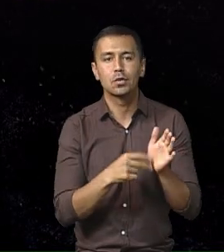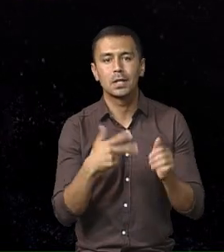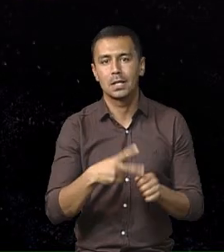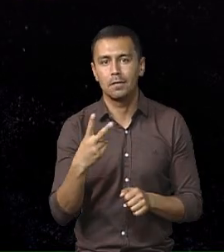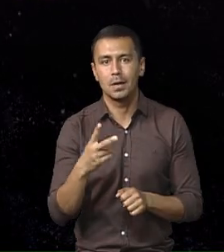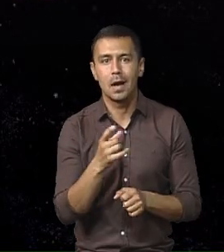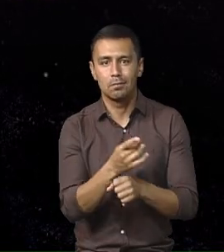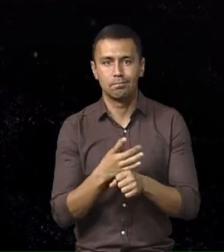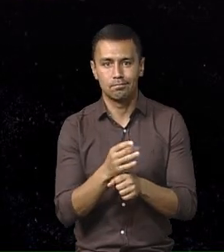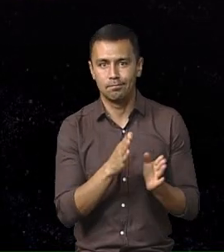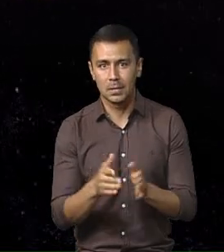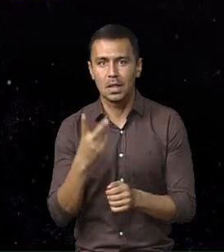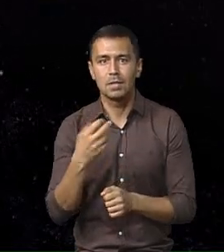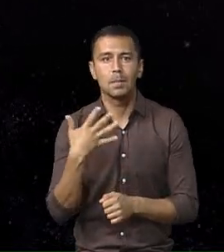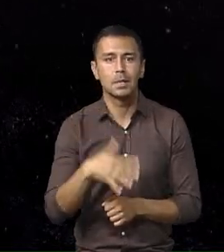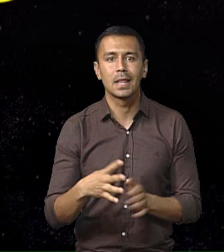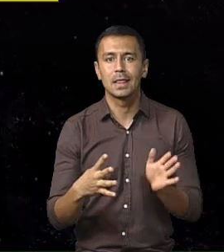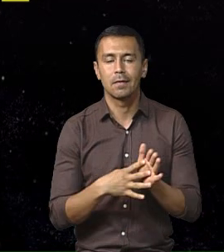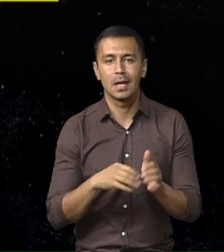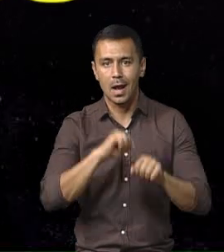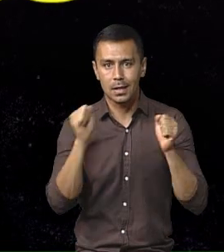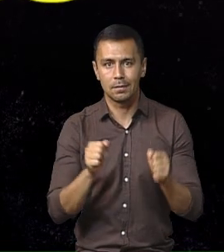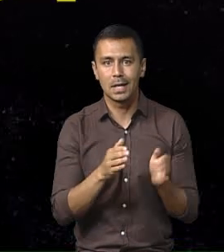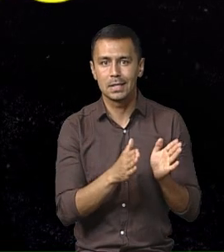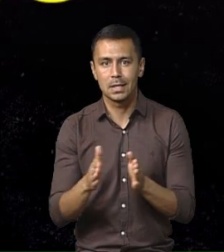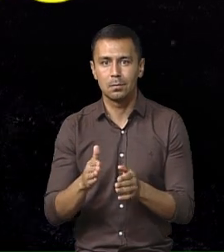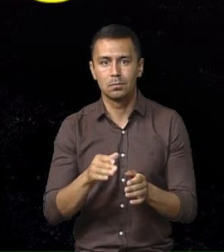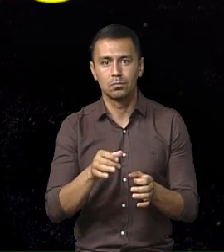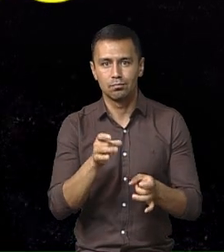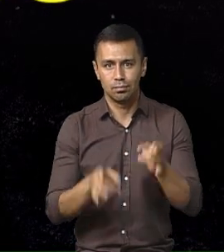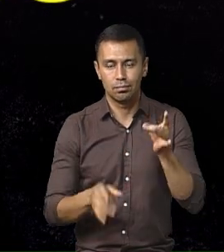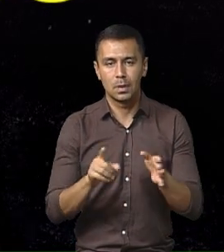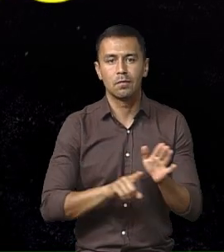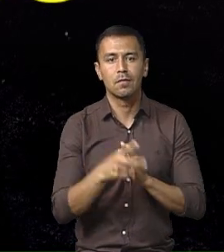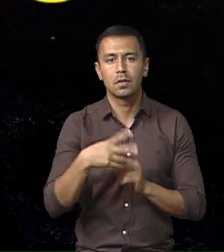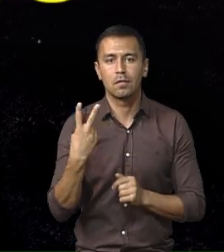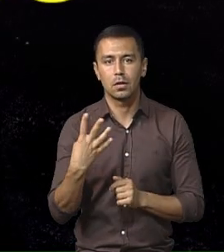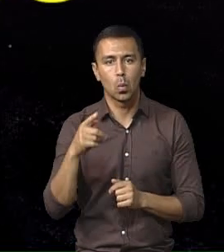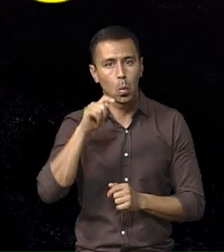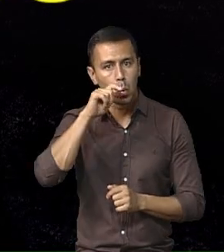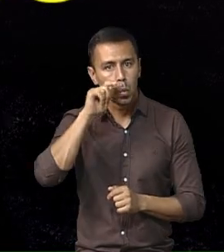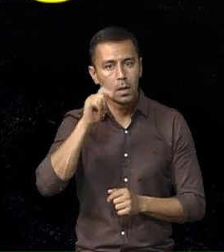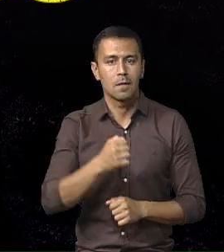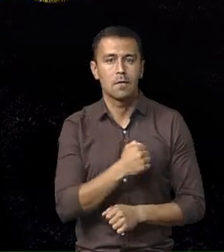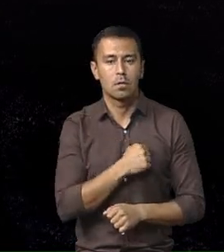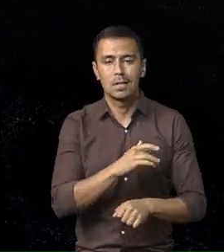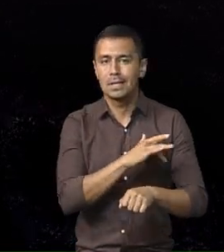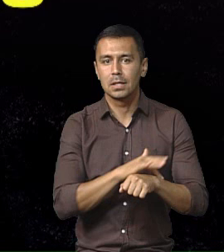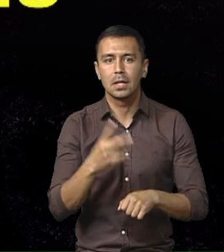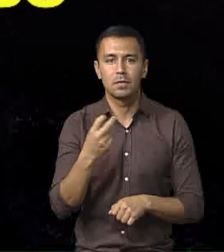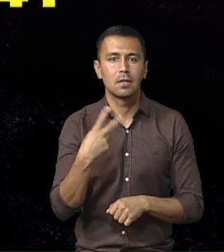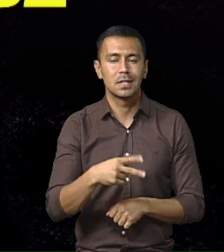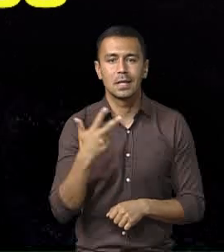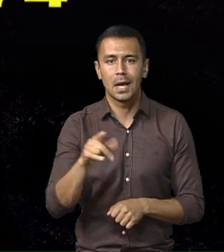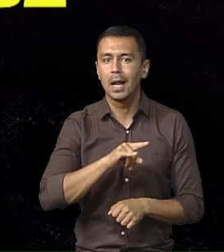932 артилерійські системи та 259 реактивних систем залпового вогню. Від 24 лютого українськими військовими знищено